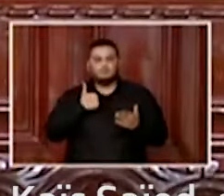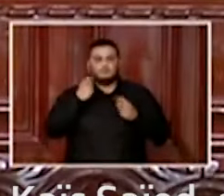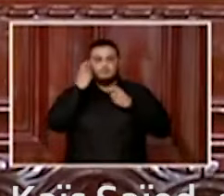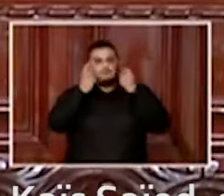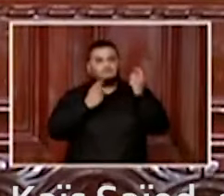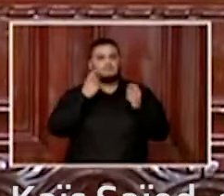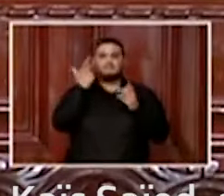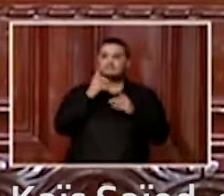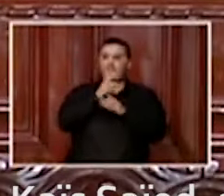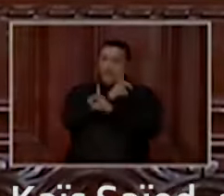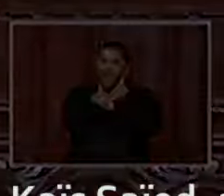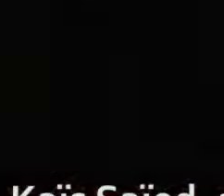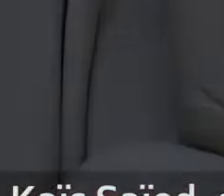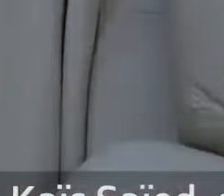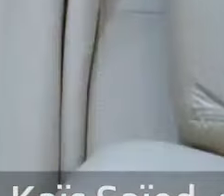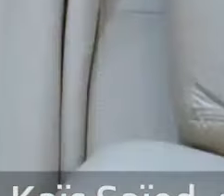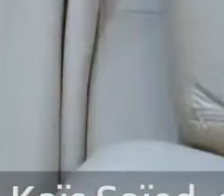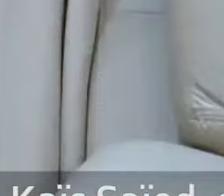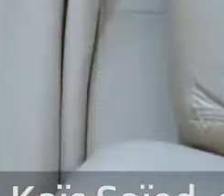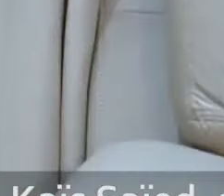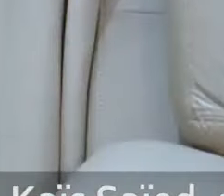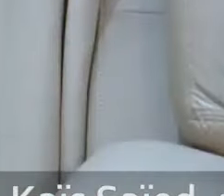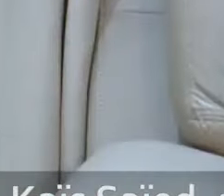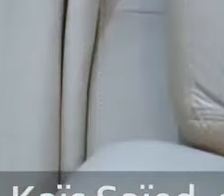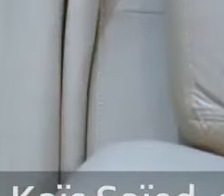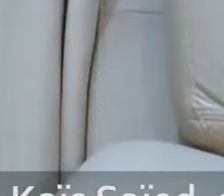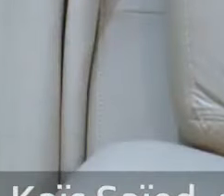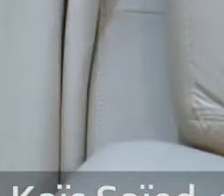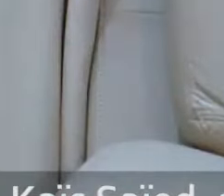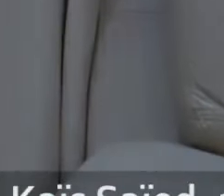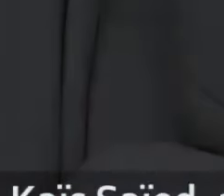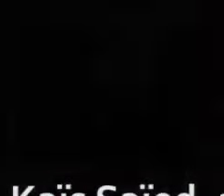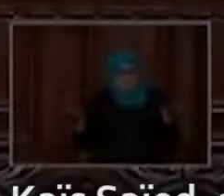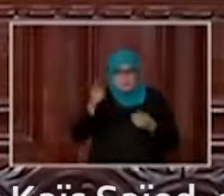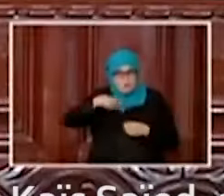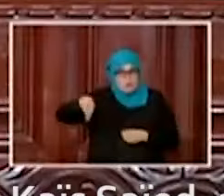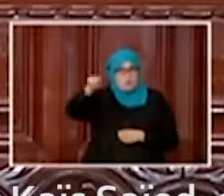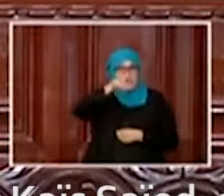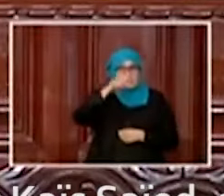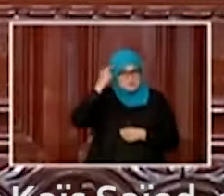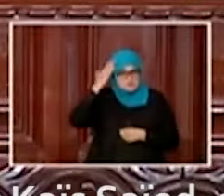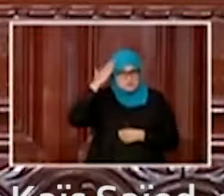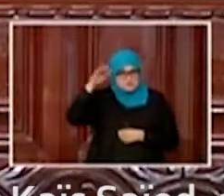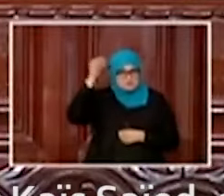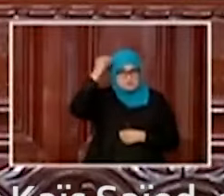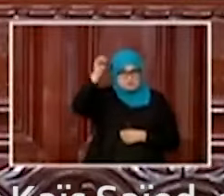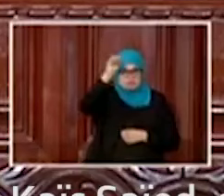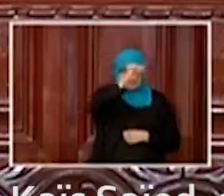على احترام دستورها. عملوا دستور كما حبوه باش يفكوا به الدولة. أنه لا